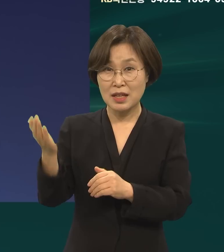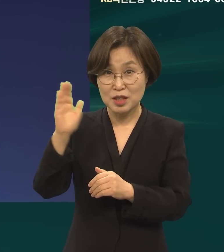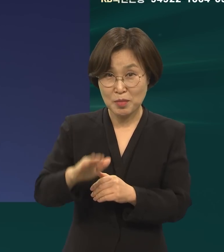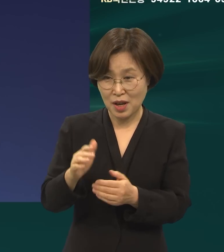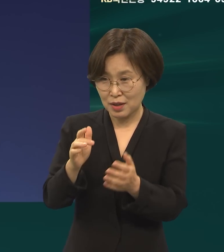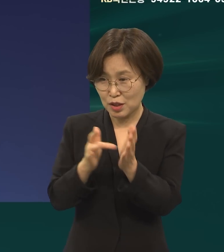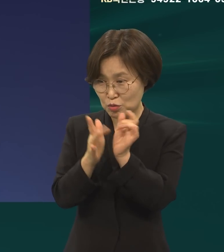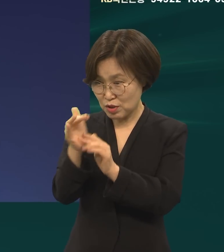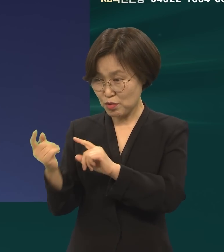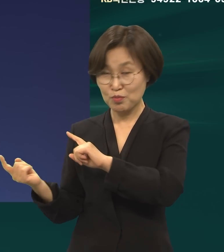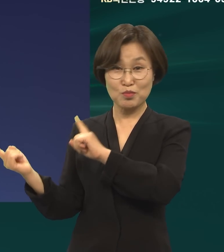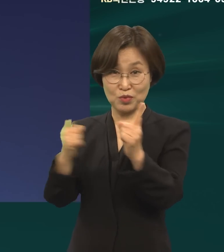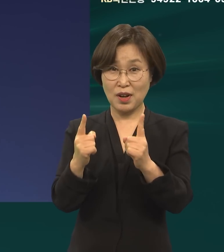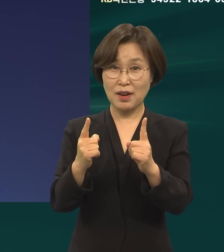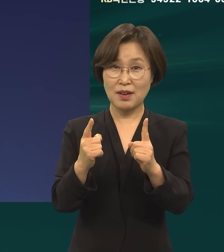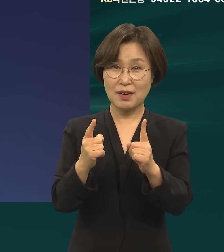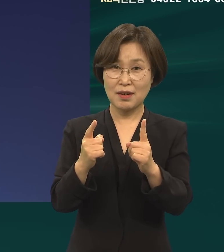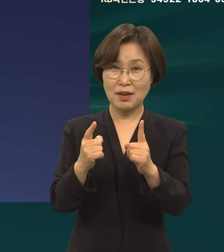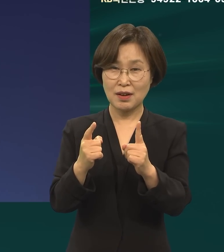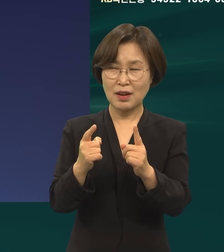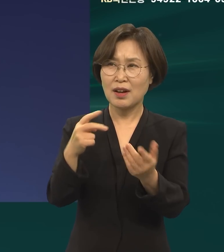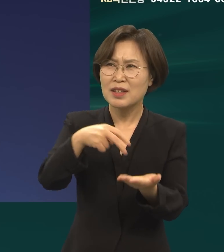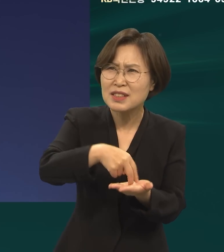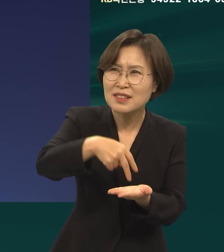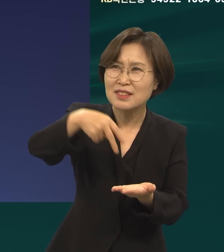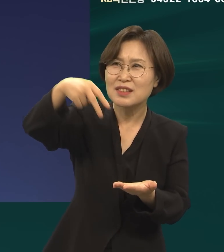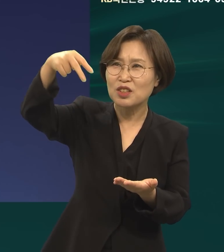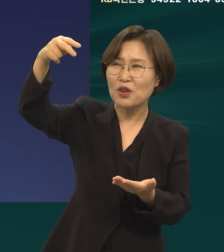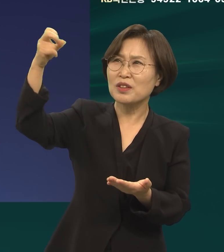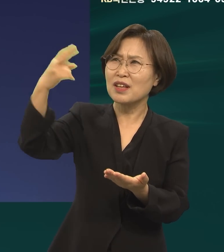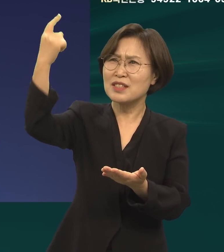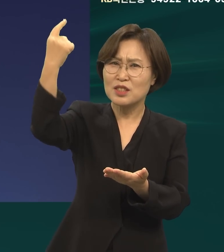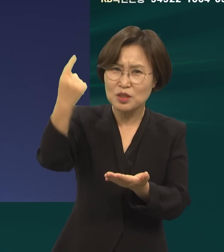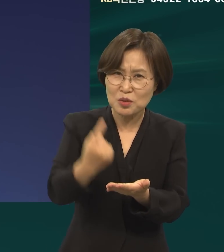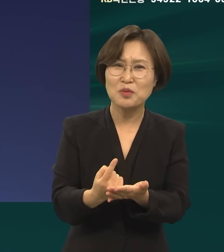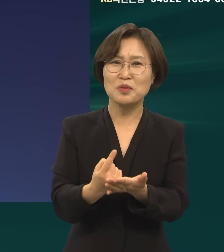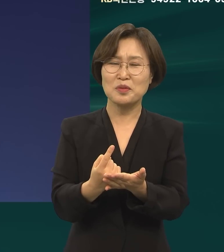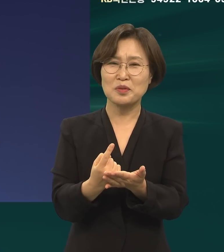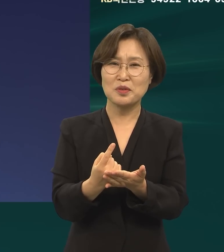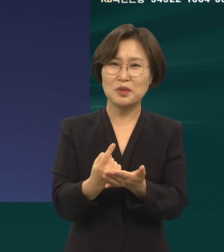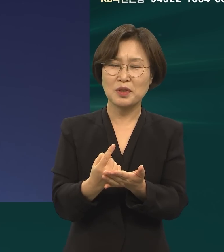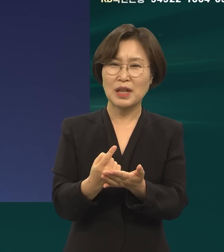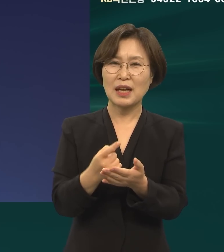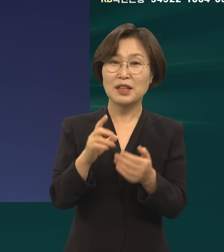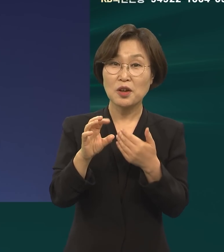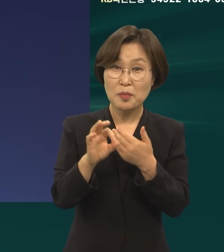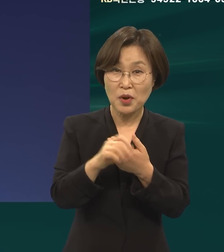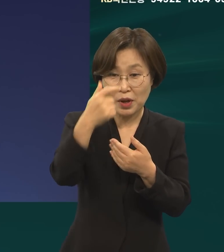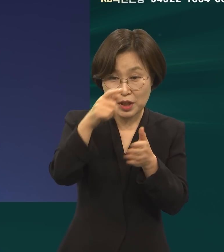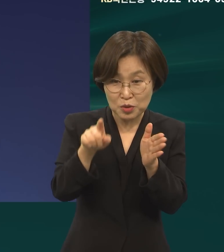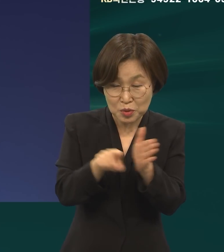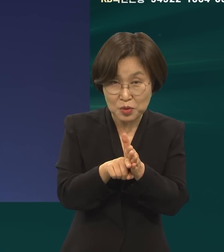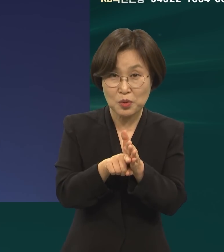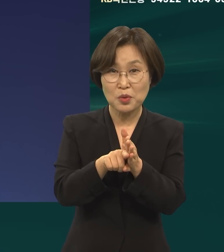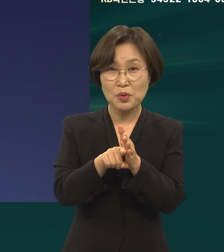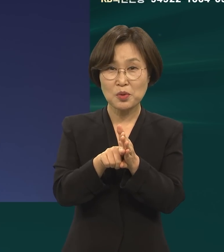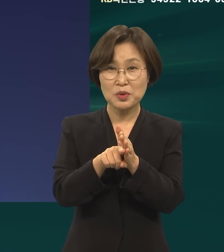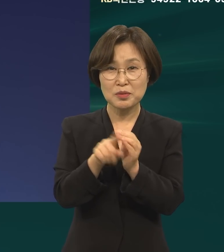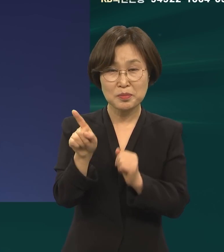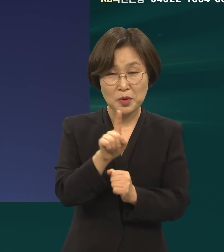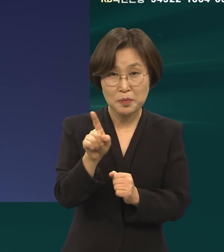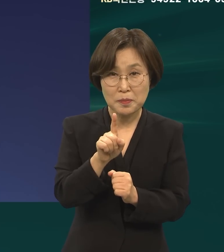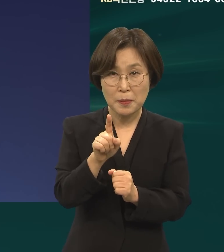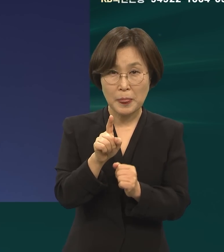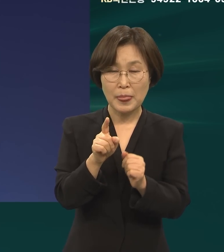아멘. 부활하셨습니다. 승천하셨습니다. 다시 오실 것입니다. 그렇다면 기독교 신학은